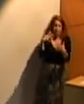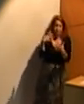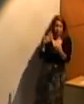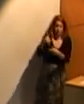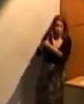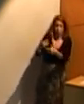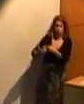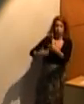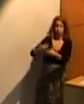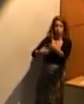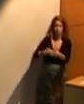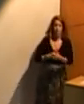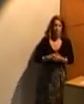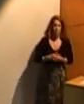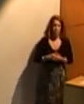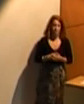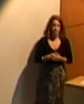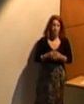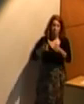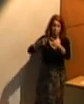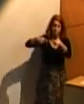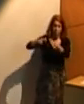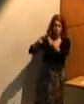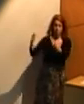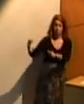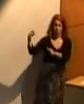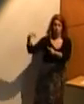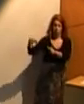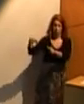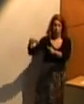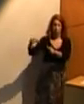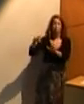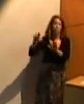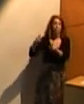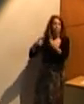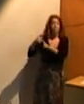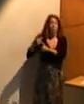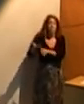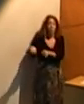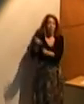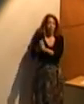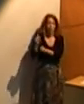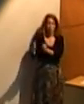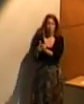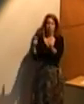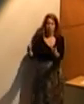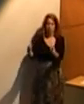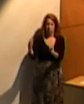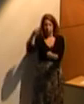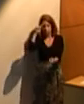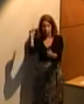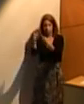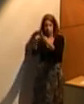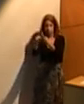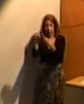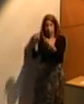embarqué ce consortium a voulu doigt les fondateurs de ce consortium ont voulu que ils soient